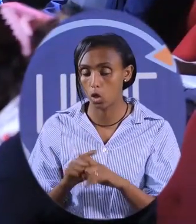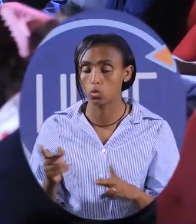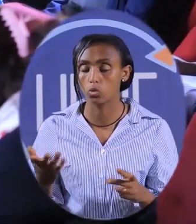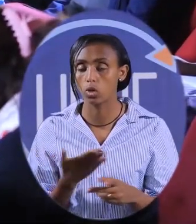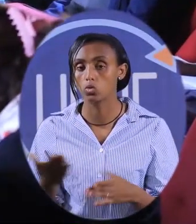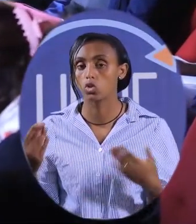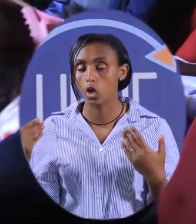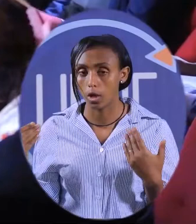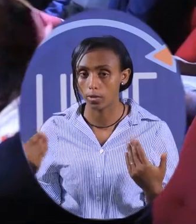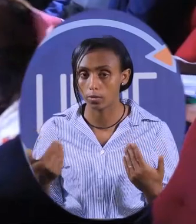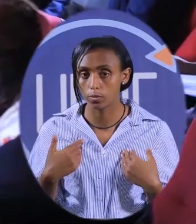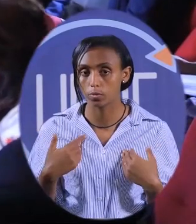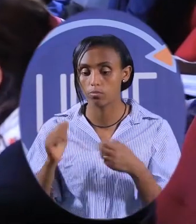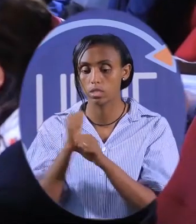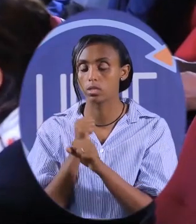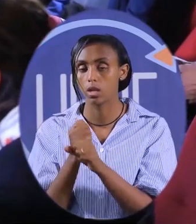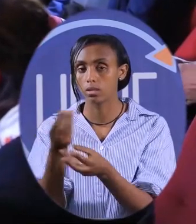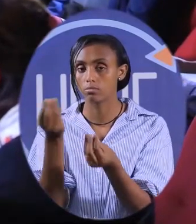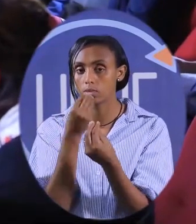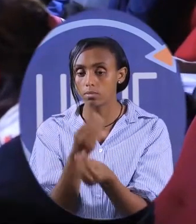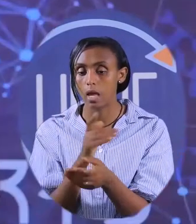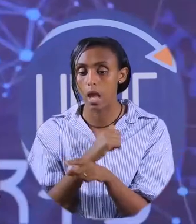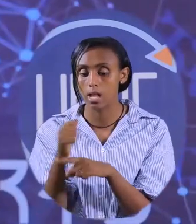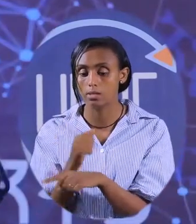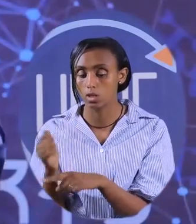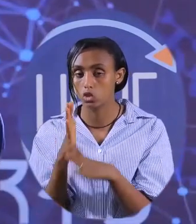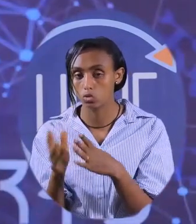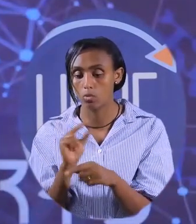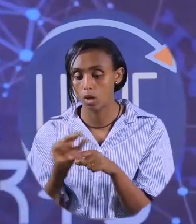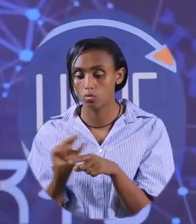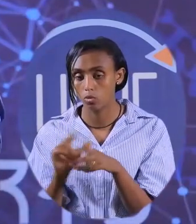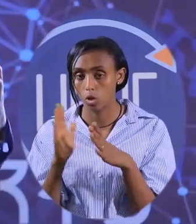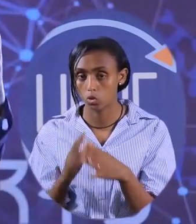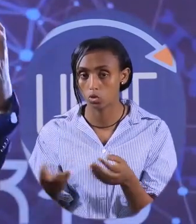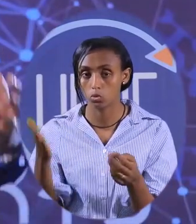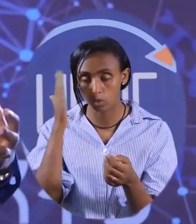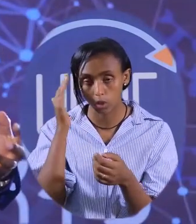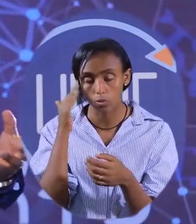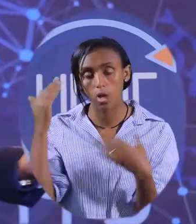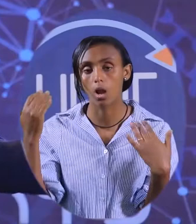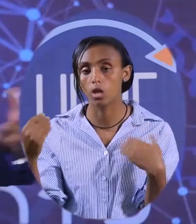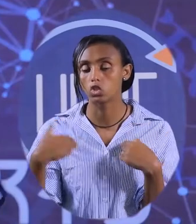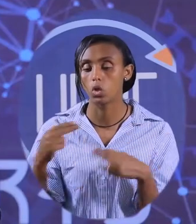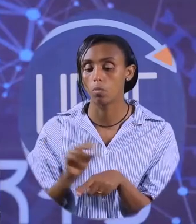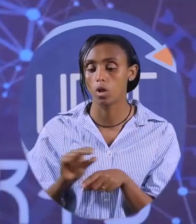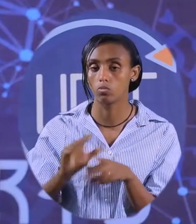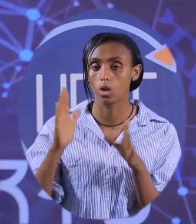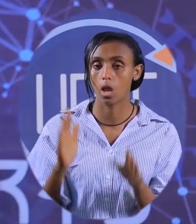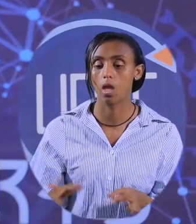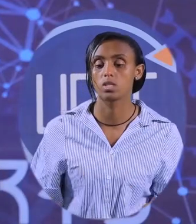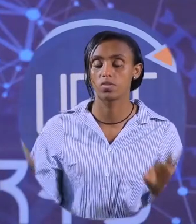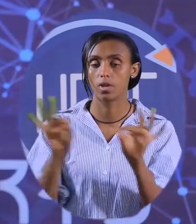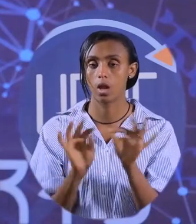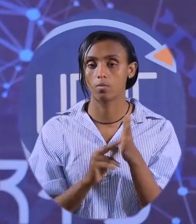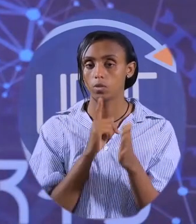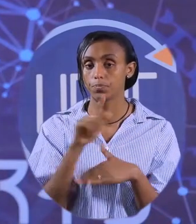ሴክተሮች ያሉ በሥርዓተ ምግብ ያልሰለጠኑ ባለሙያዎች ነገር ግን እውቀቱ ያላቸው ባለሙያዎች ያስፈልጋሉ ማለት